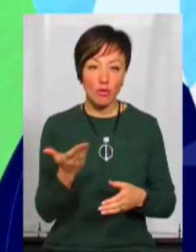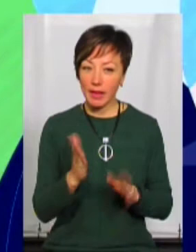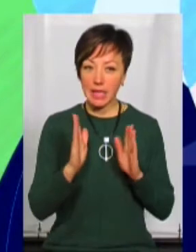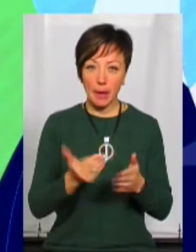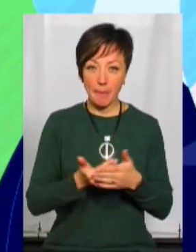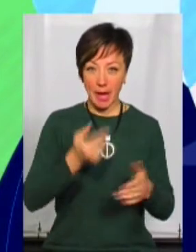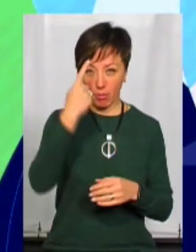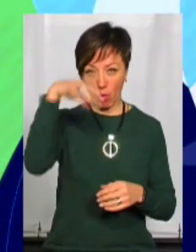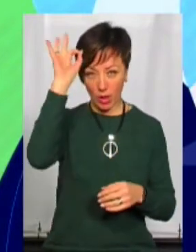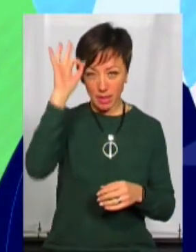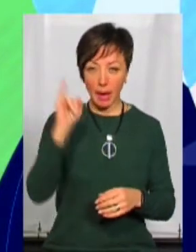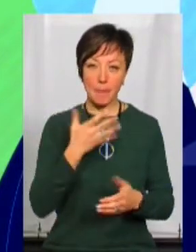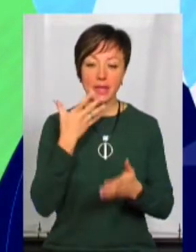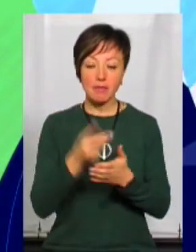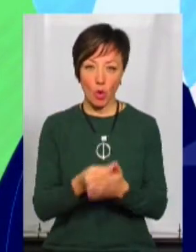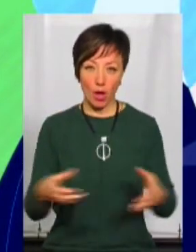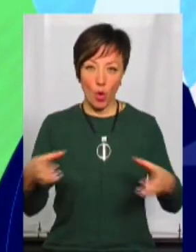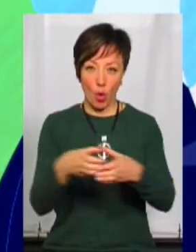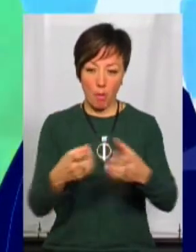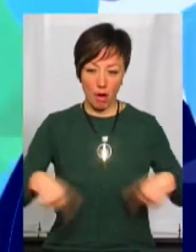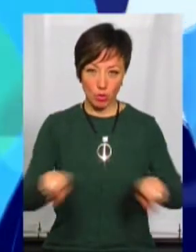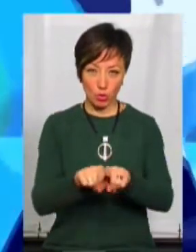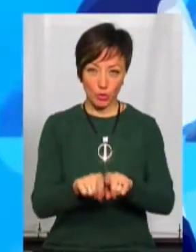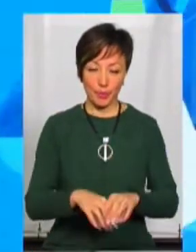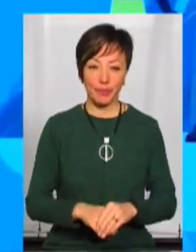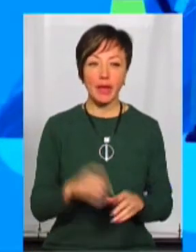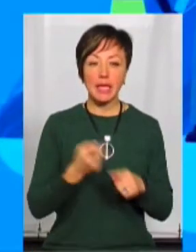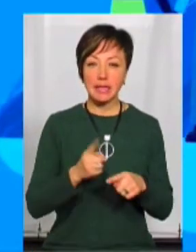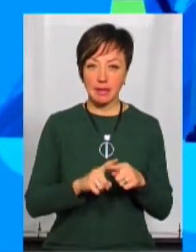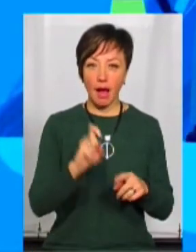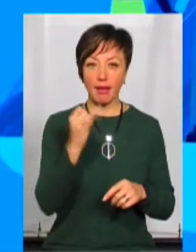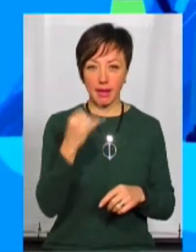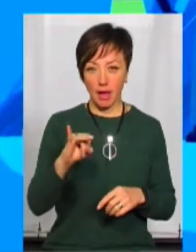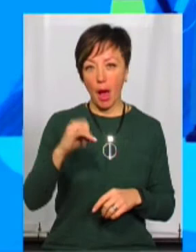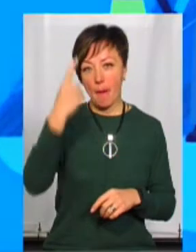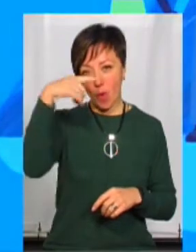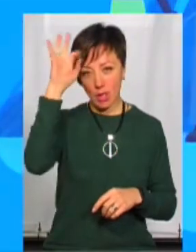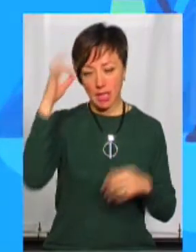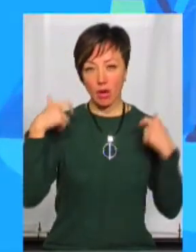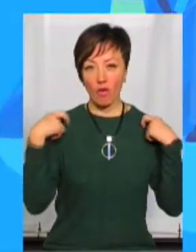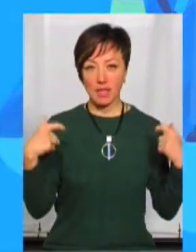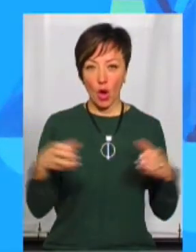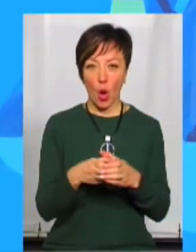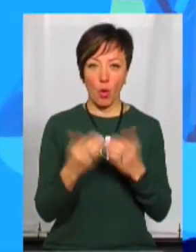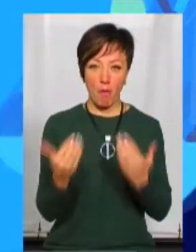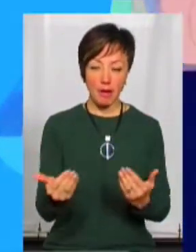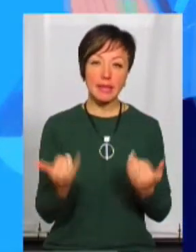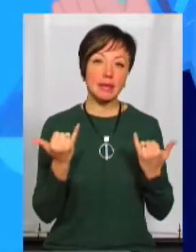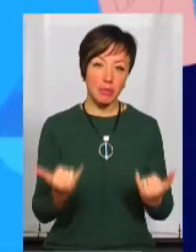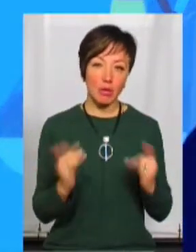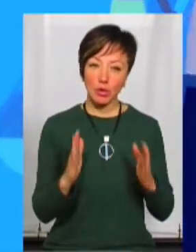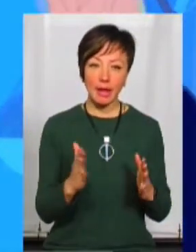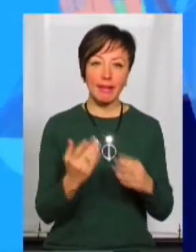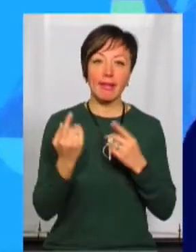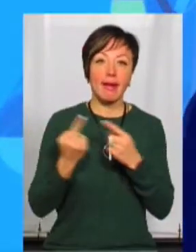тільки перед поліцією, а й перед самою громадою. Це Андрій – поліцейський офіцер громади. І тепер він буде не